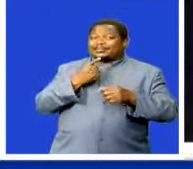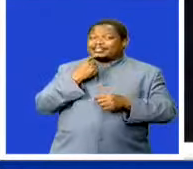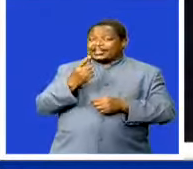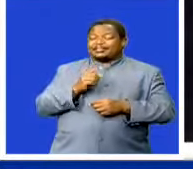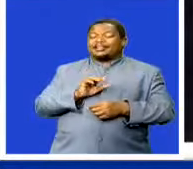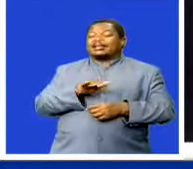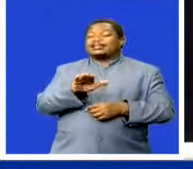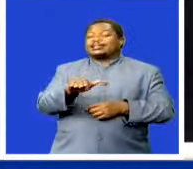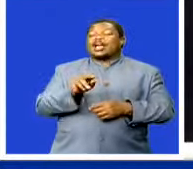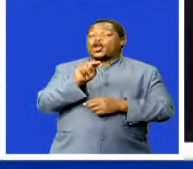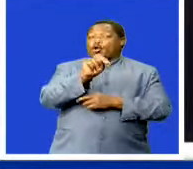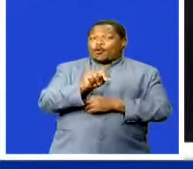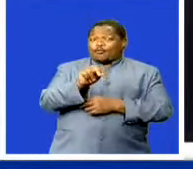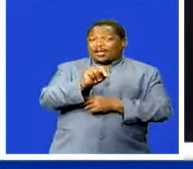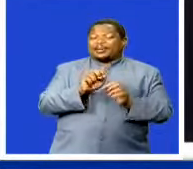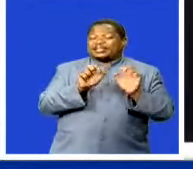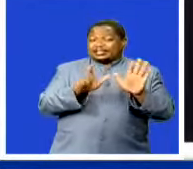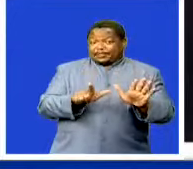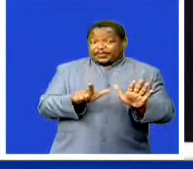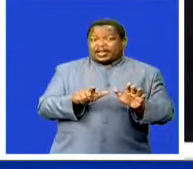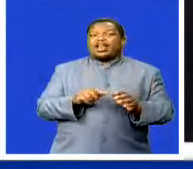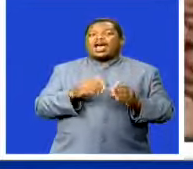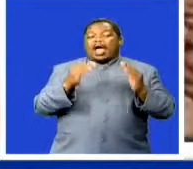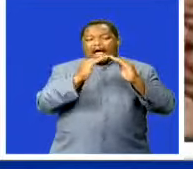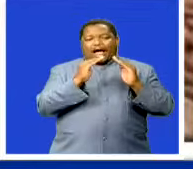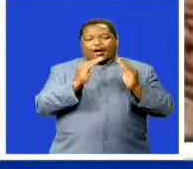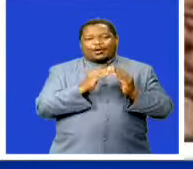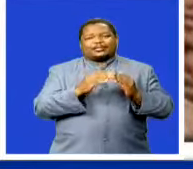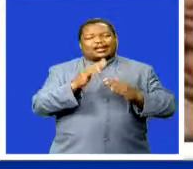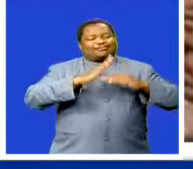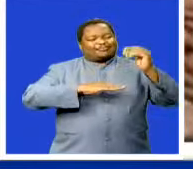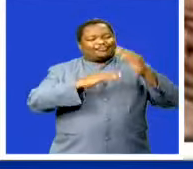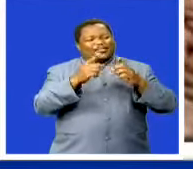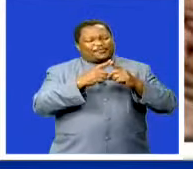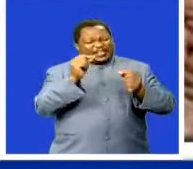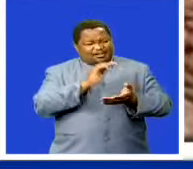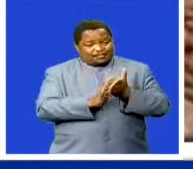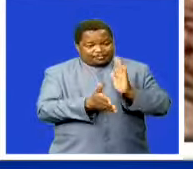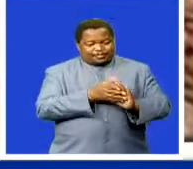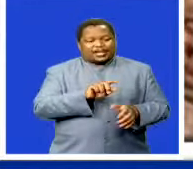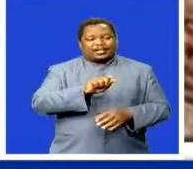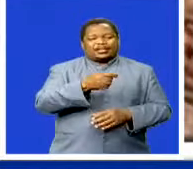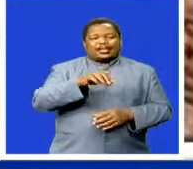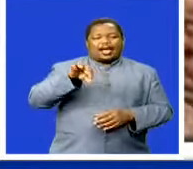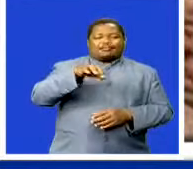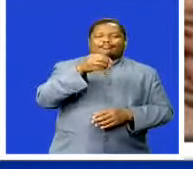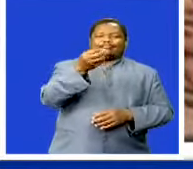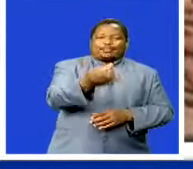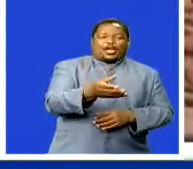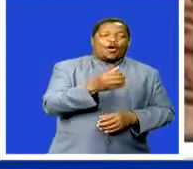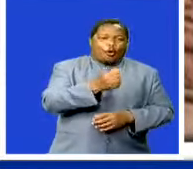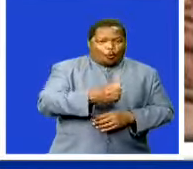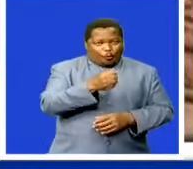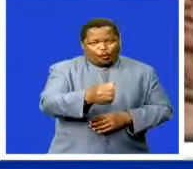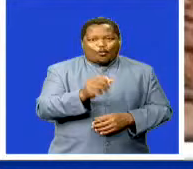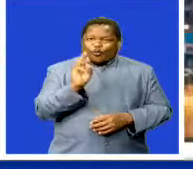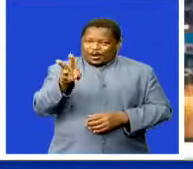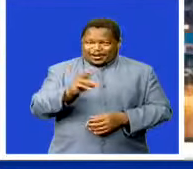batoyetfula ngalokuphelele indlu kugogo Makhanya eTindzabeni kubika Sifiso Nxumalo kunasimuva Shongwe esibhoteleni